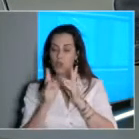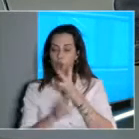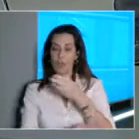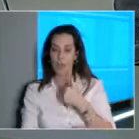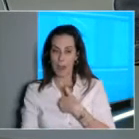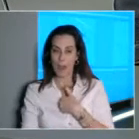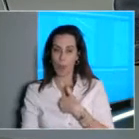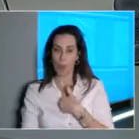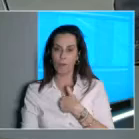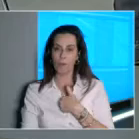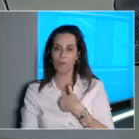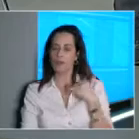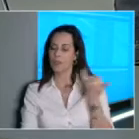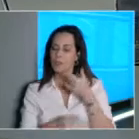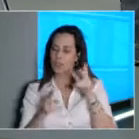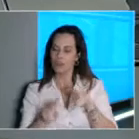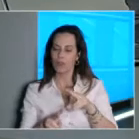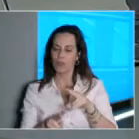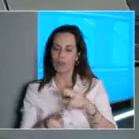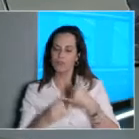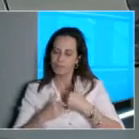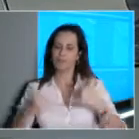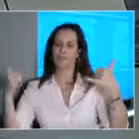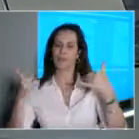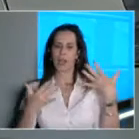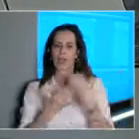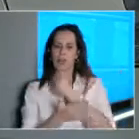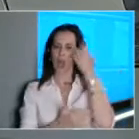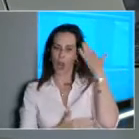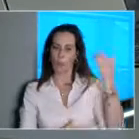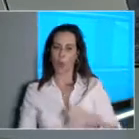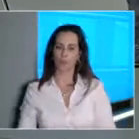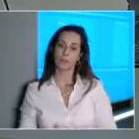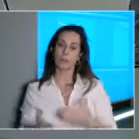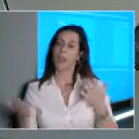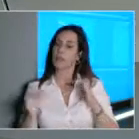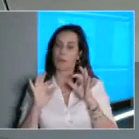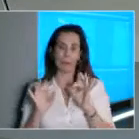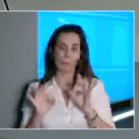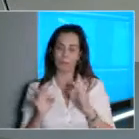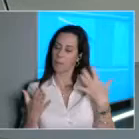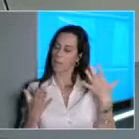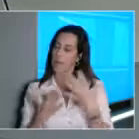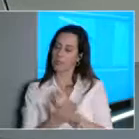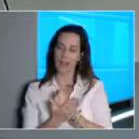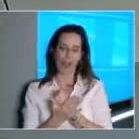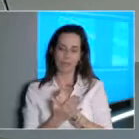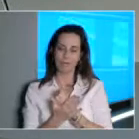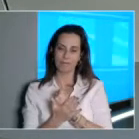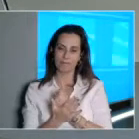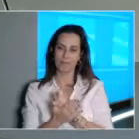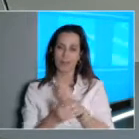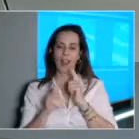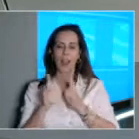עלינו כאזרחים, תמיד אפשר לצמוח ולהגשים חלומות. אז באמת בהצלחה